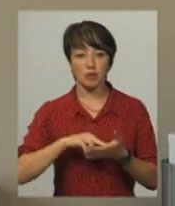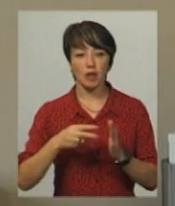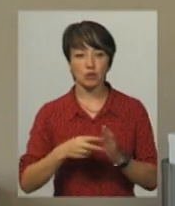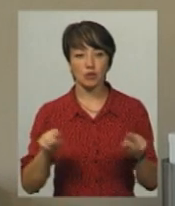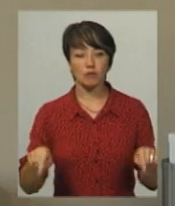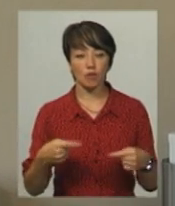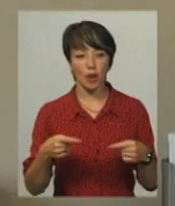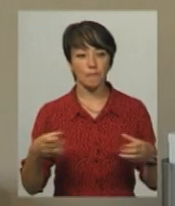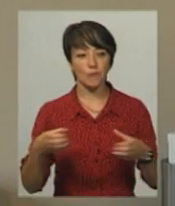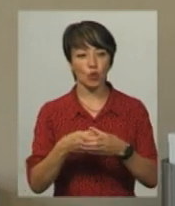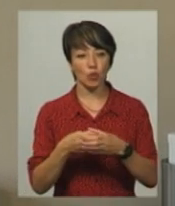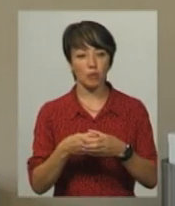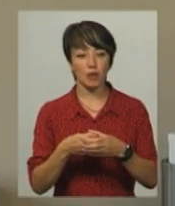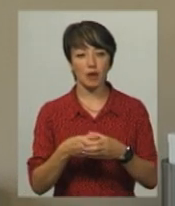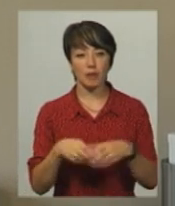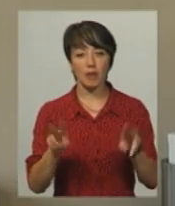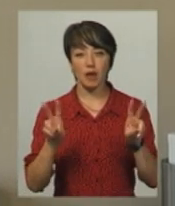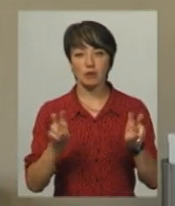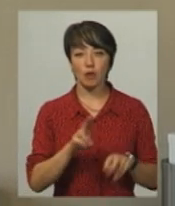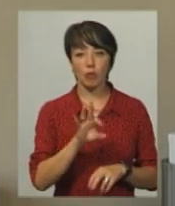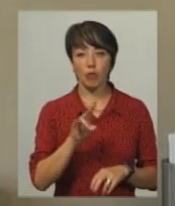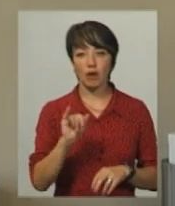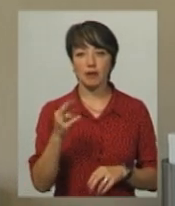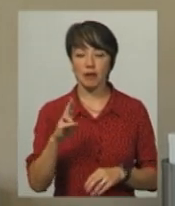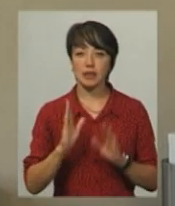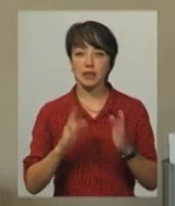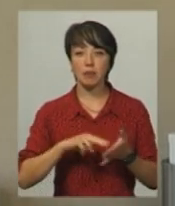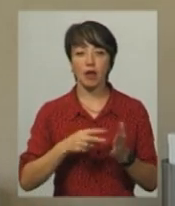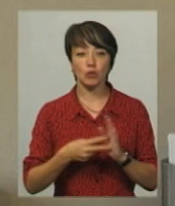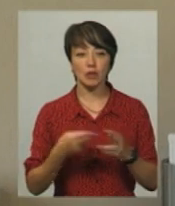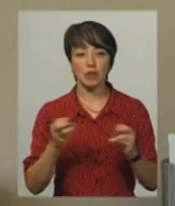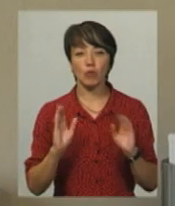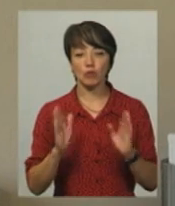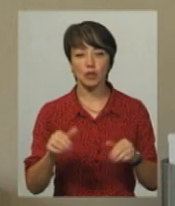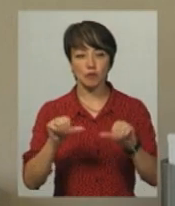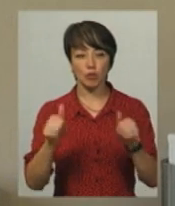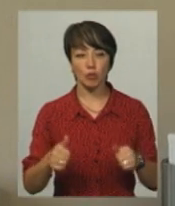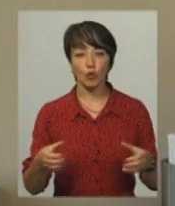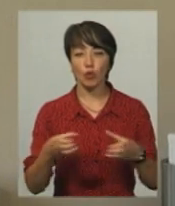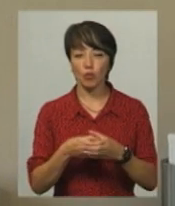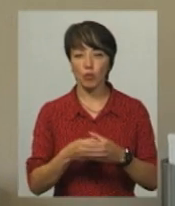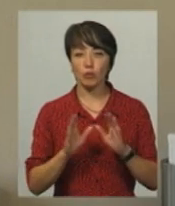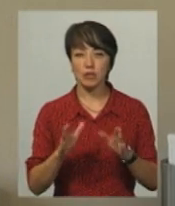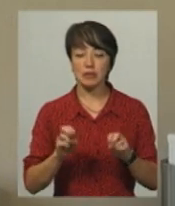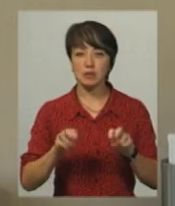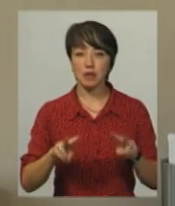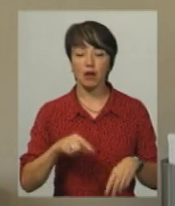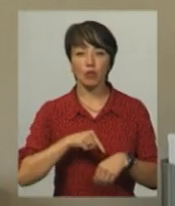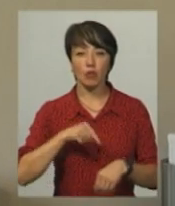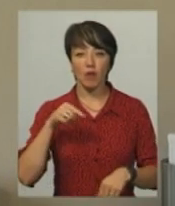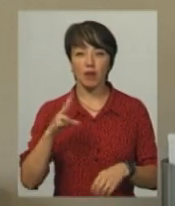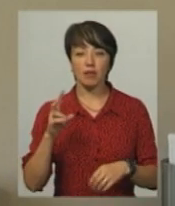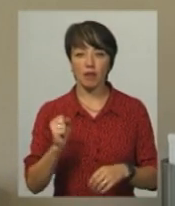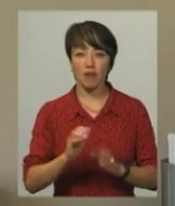створення мобільної групи під назвою «Поліна», поки що це тільки планується, де буде сформована група, яка буде спеціально реагувати